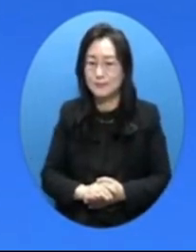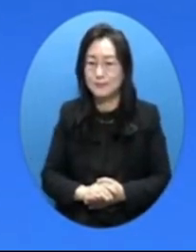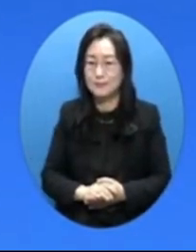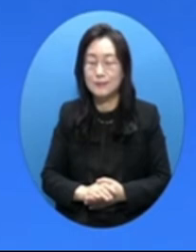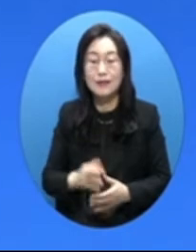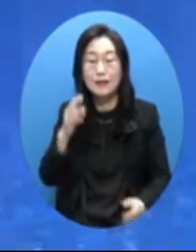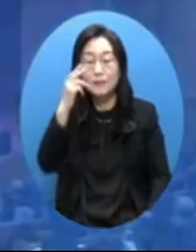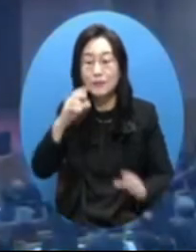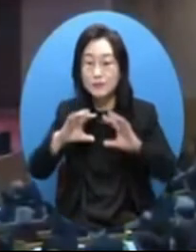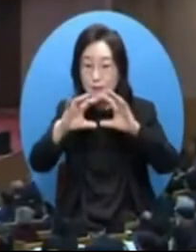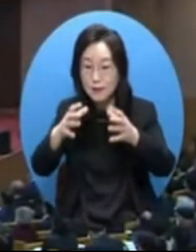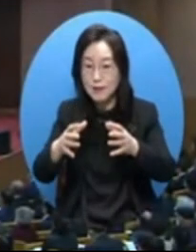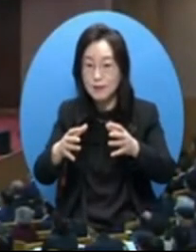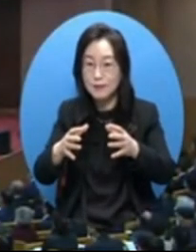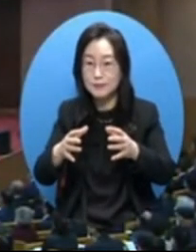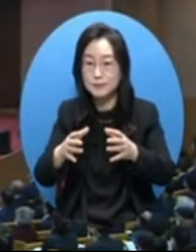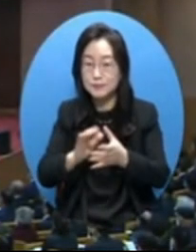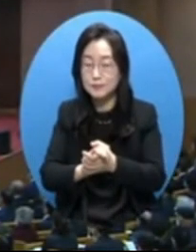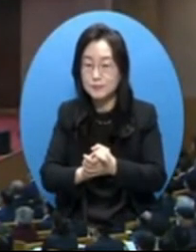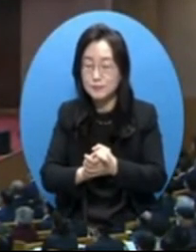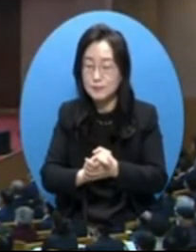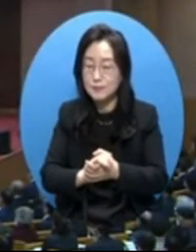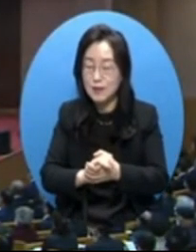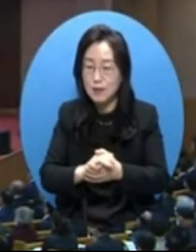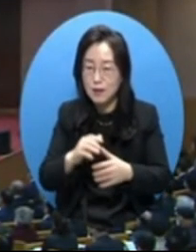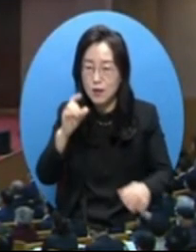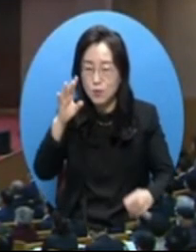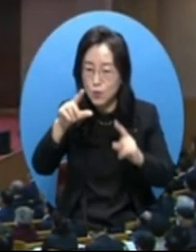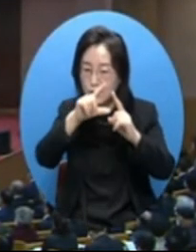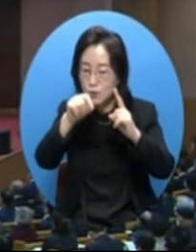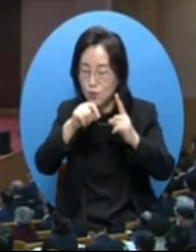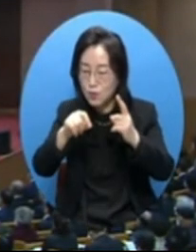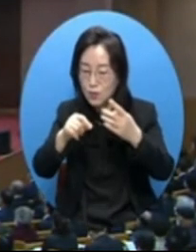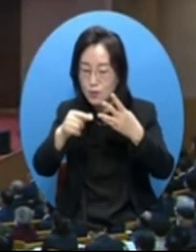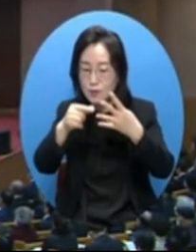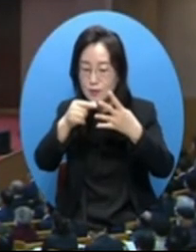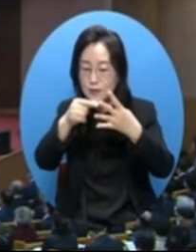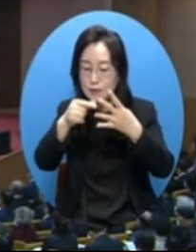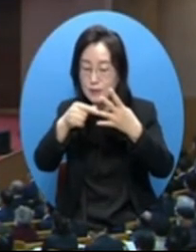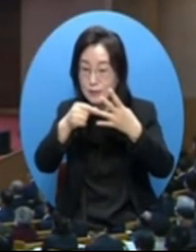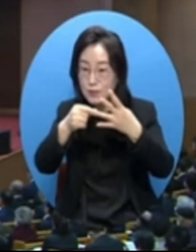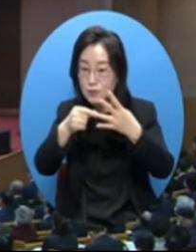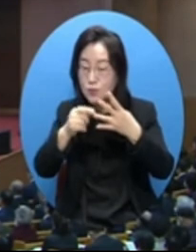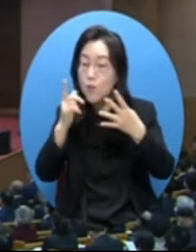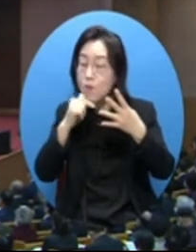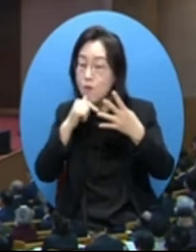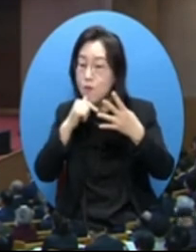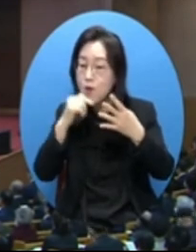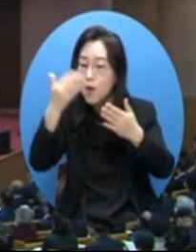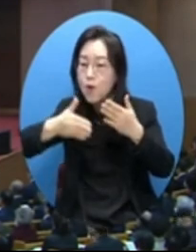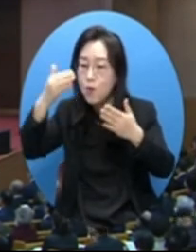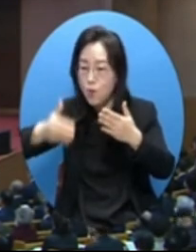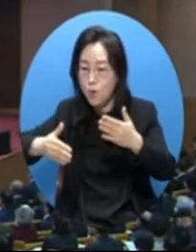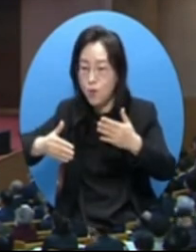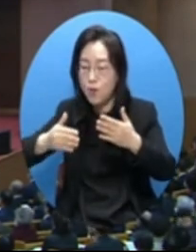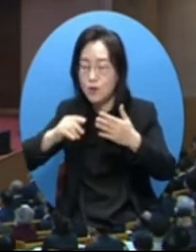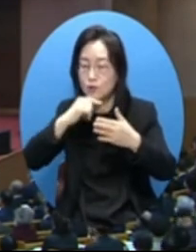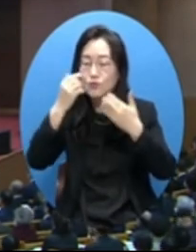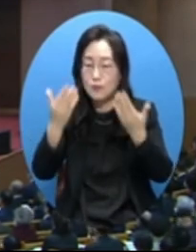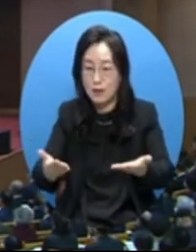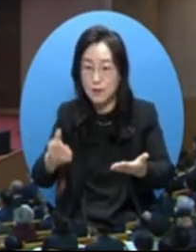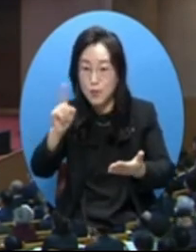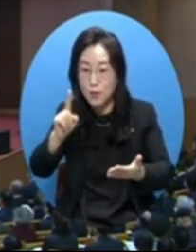미국이 이뤄셋째 주 월요일이 되면 첫 번째 공유를 맞는데 그 공휴일 이름이